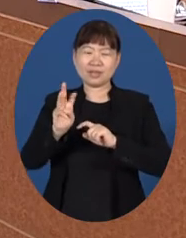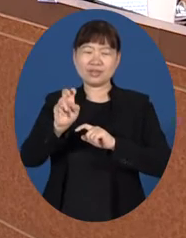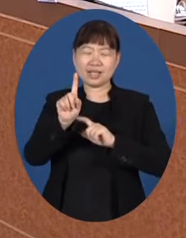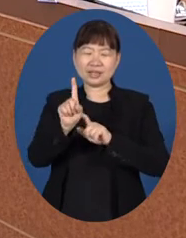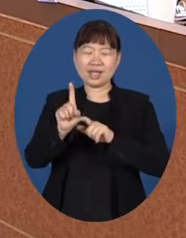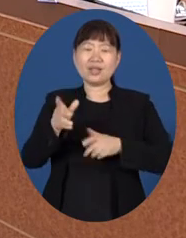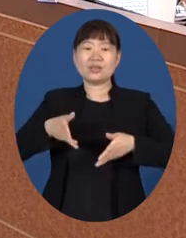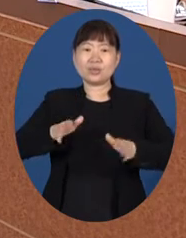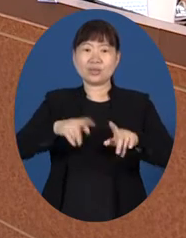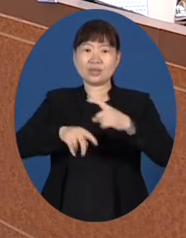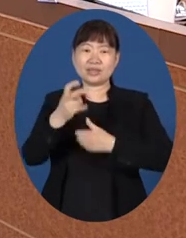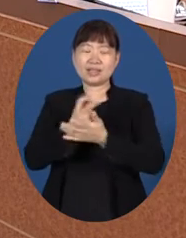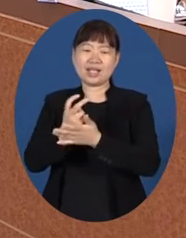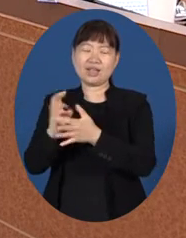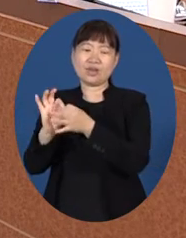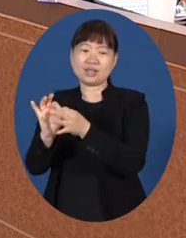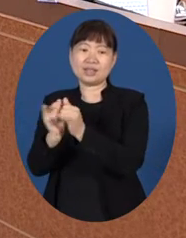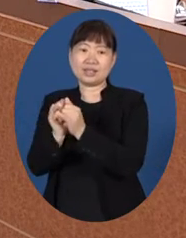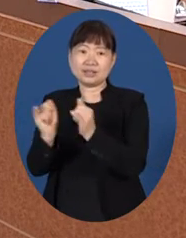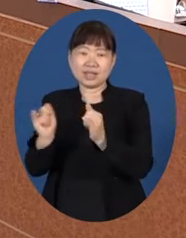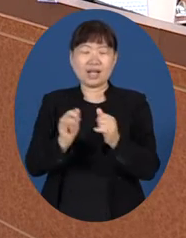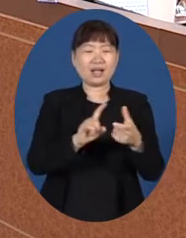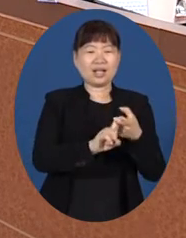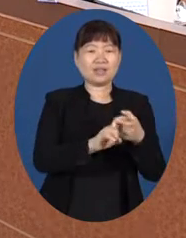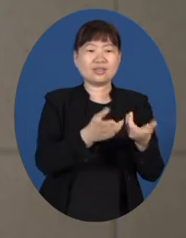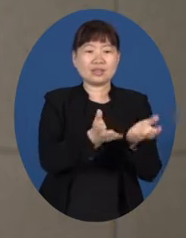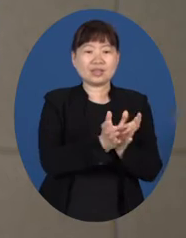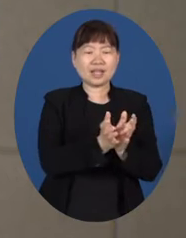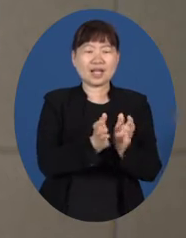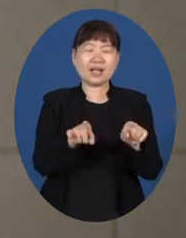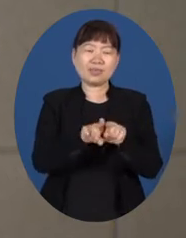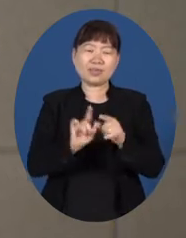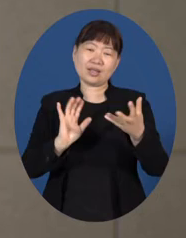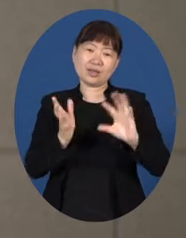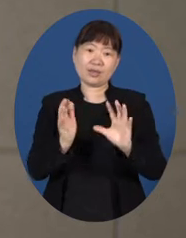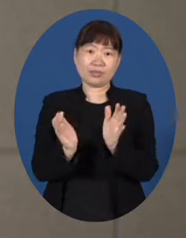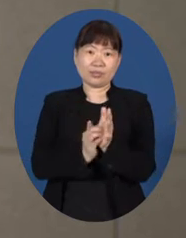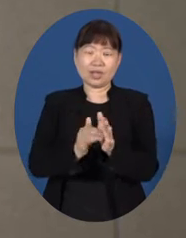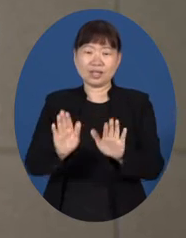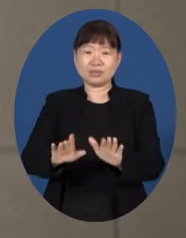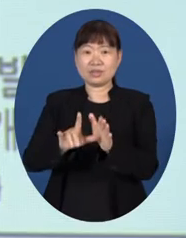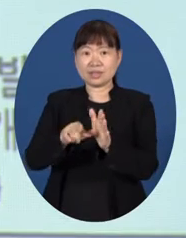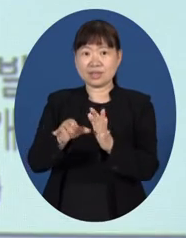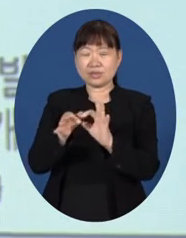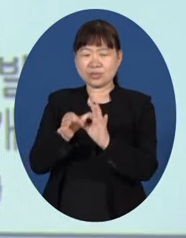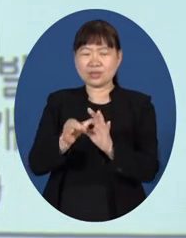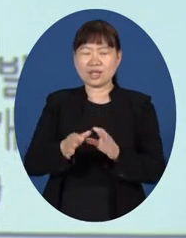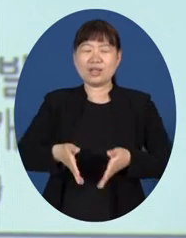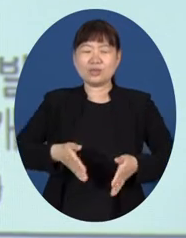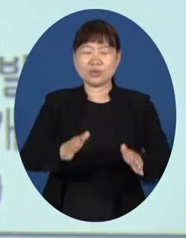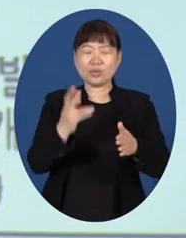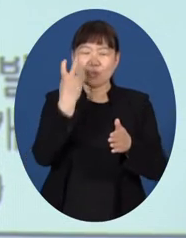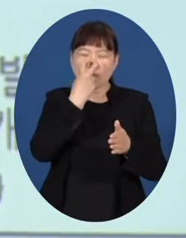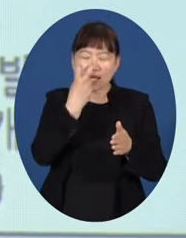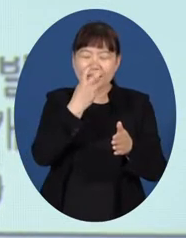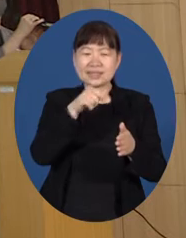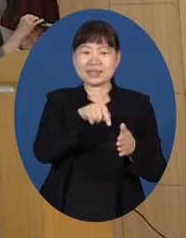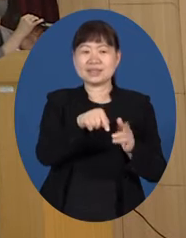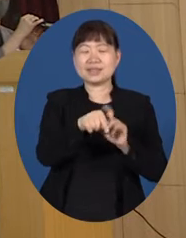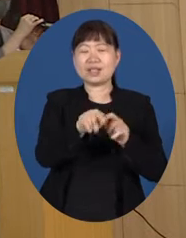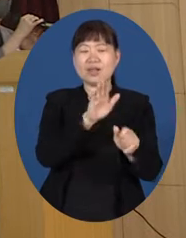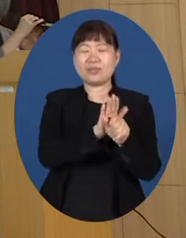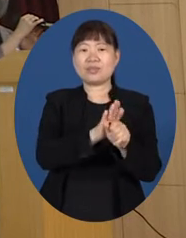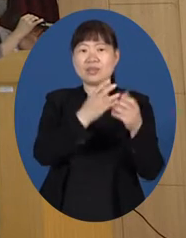정책과 장 및 관련 기관과 머리를 맡았습니다 이번 간담회에서는 토로 관리청 소통 및 협력 사례